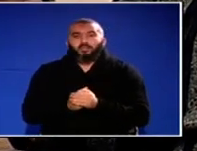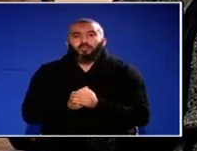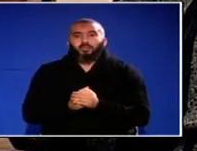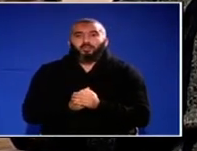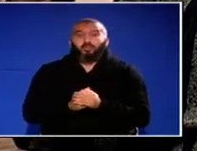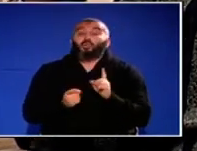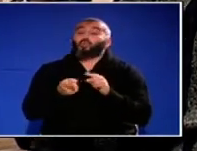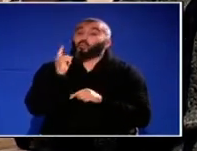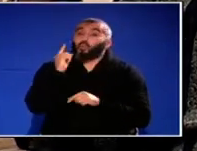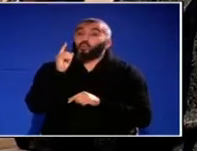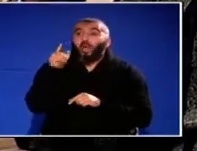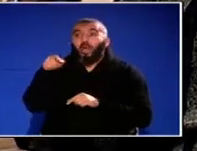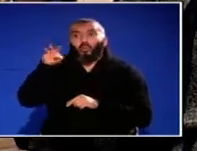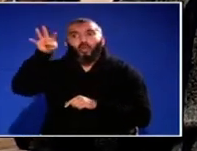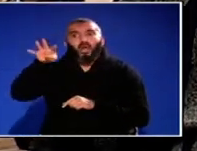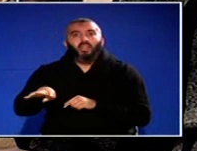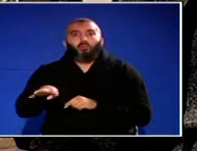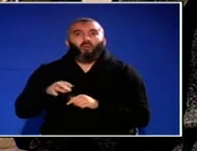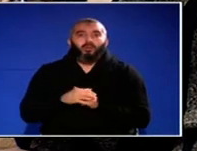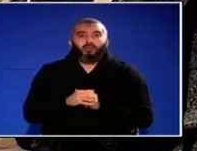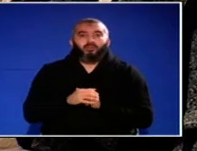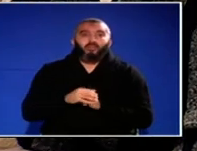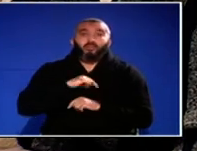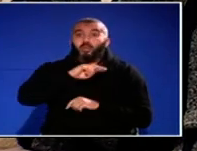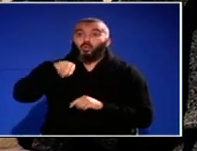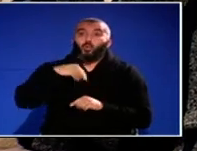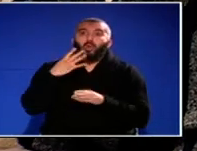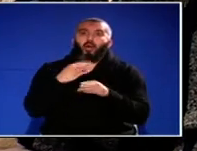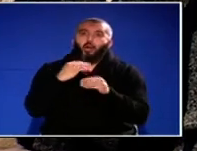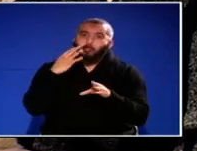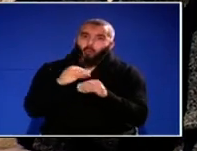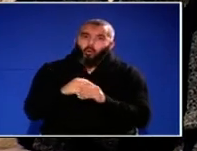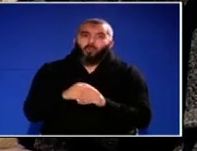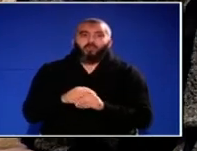الأشهر الحرم، لكأنما نحن نتعلم